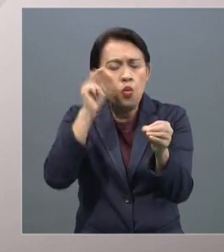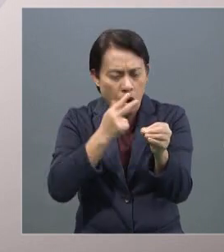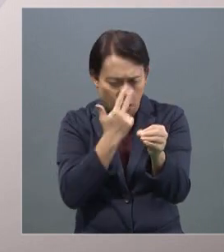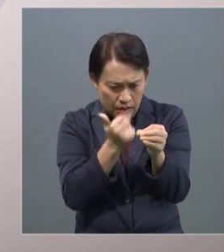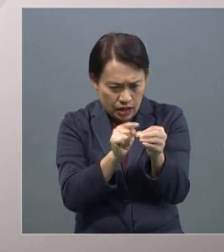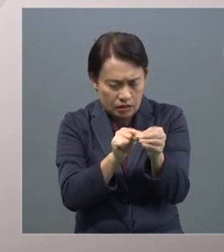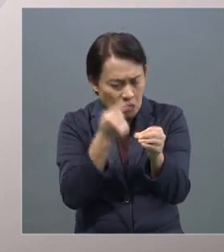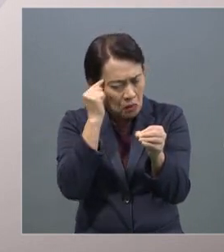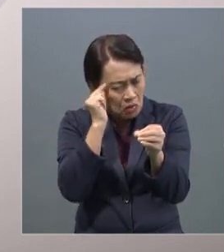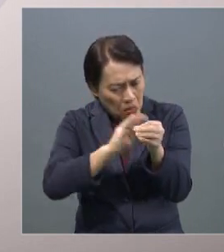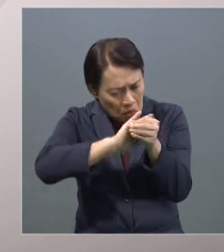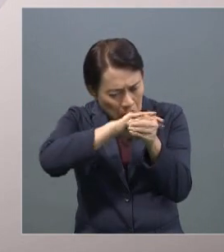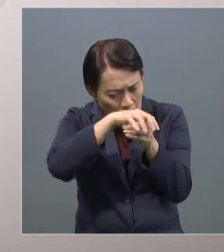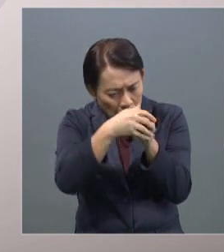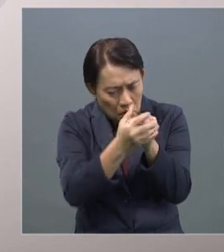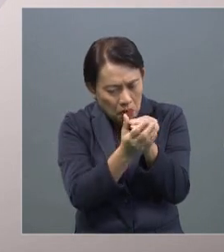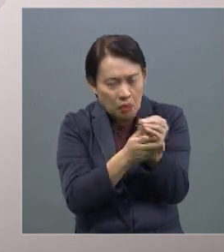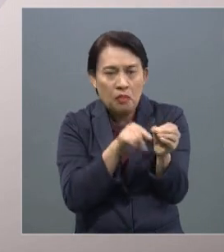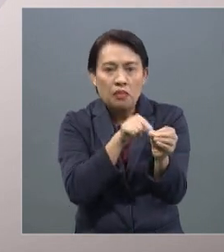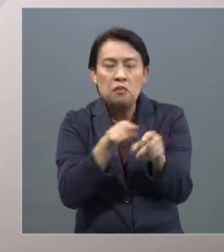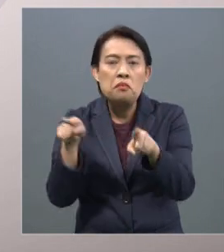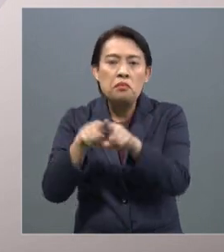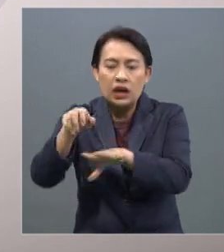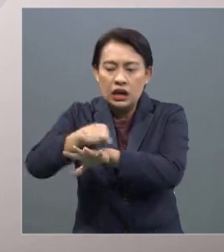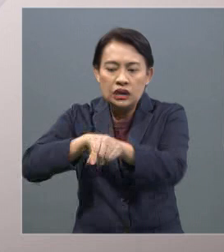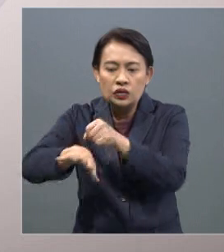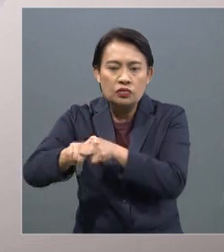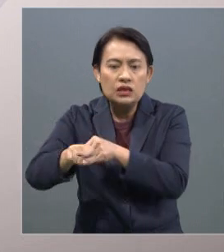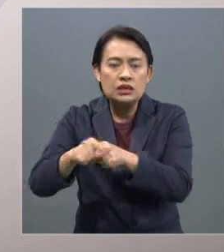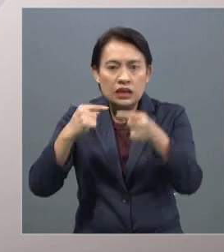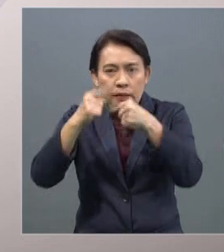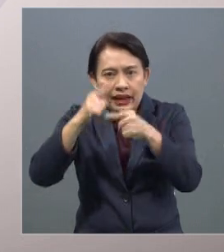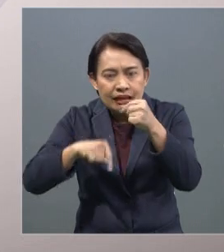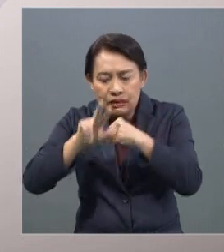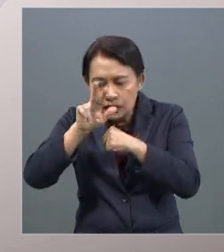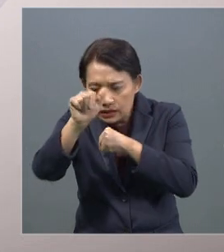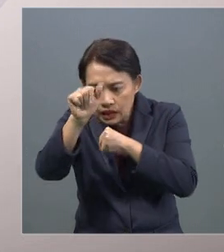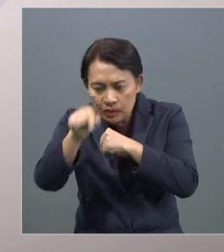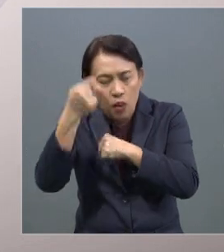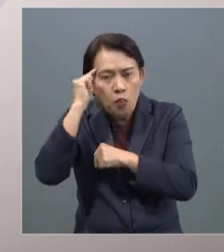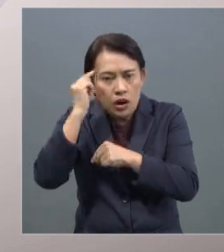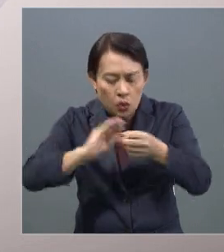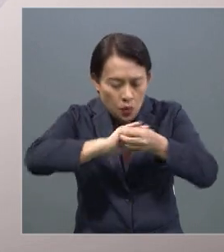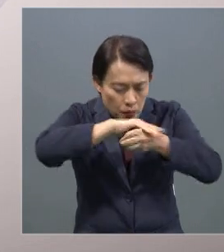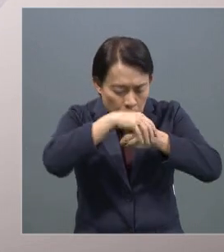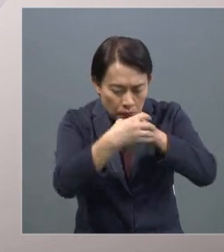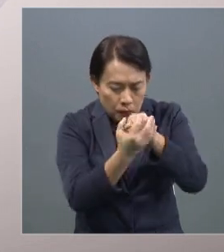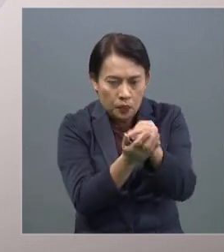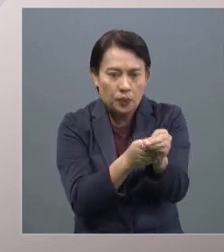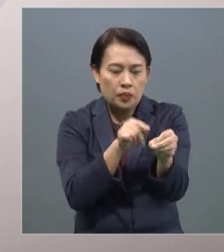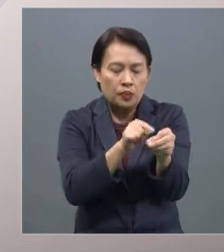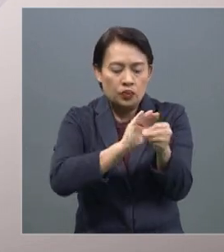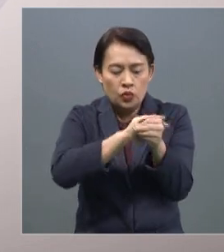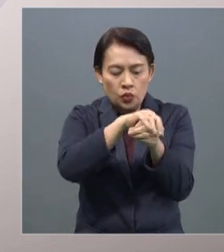ลักษณะที่มันบางเแบบคล้ายๆกับถุงมือยางหรือว่าเป็นพลาสติกใสในการห่อหุ้มไอ้เจ้าตัวห่อหุ้มนี่แหละตัว